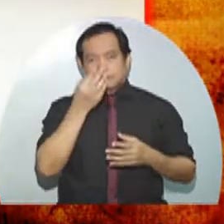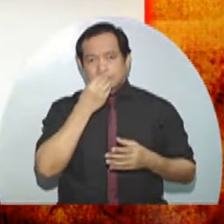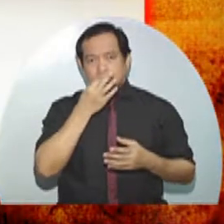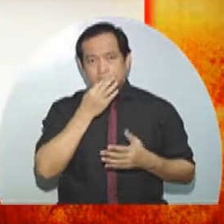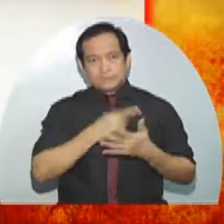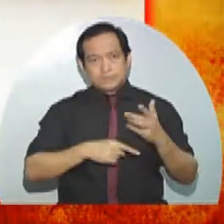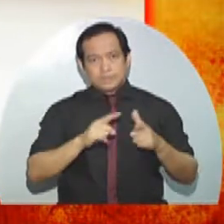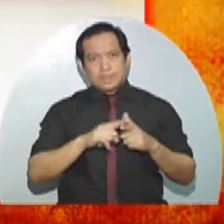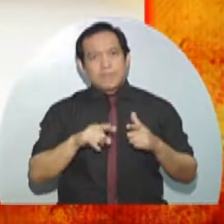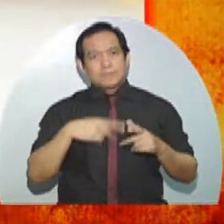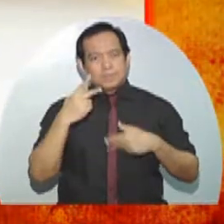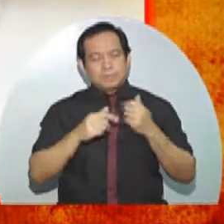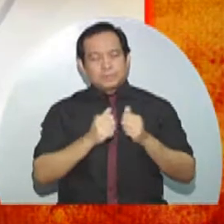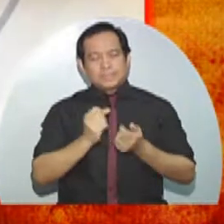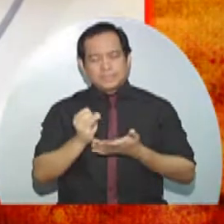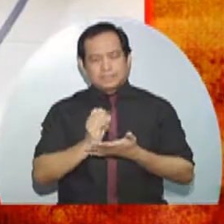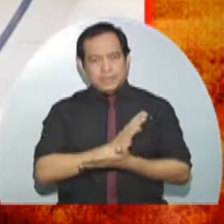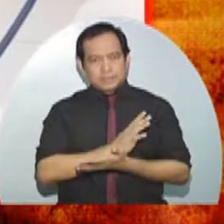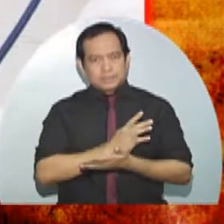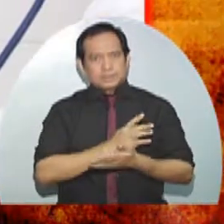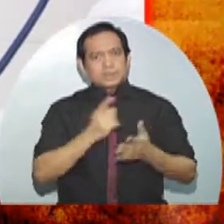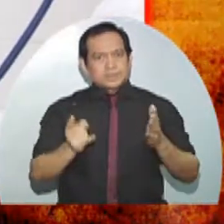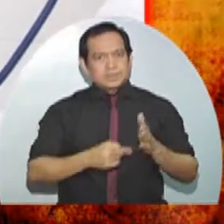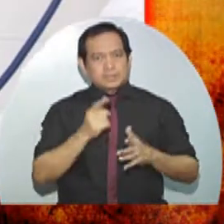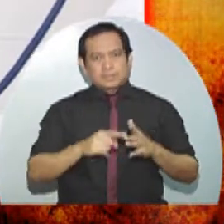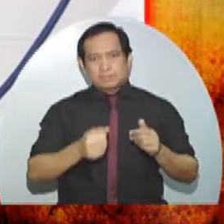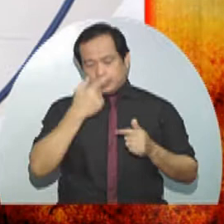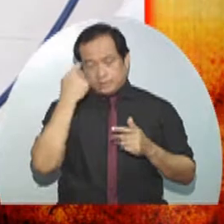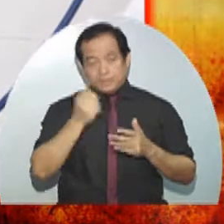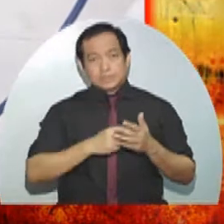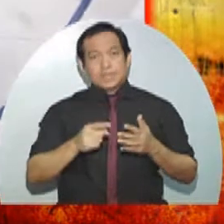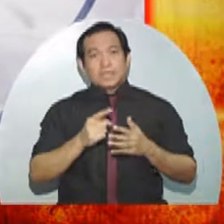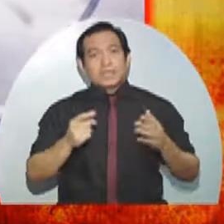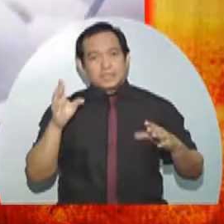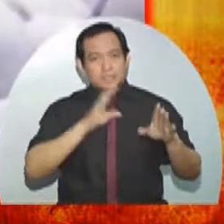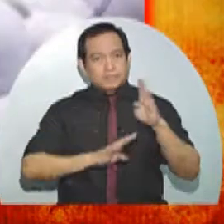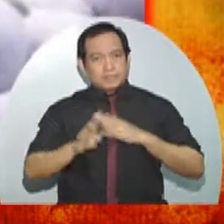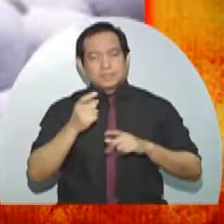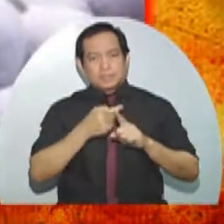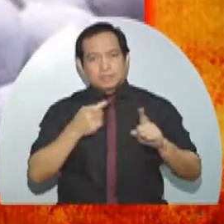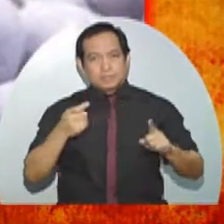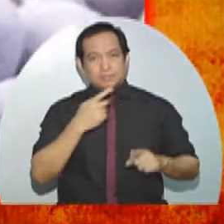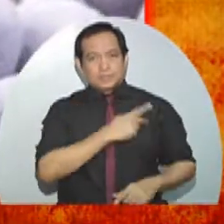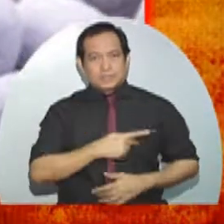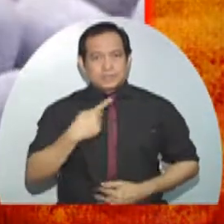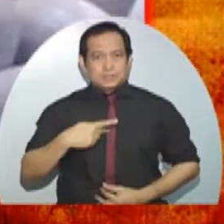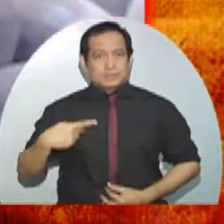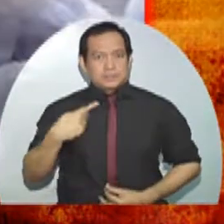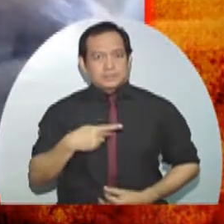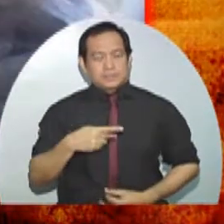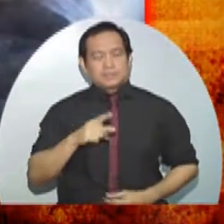mga tao merong naturang impeksyon. Maaari din itong sanhi ng komplikasyon na nagmumula sa